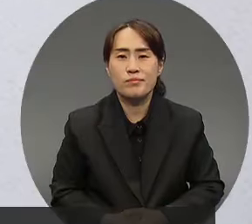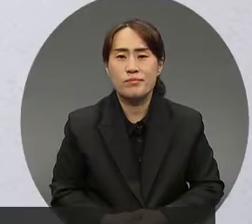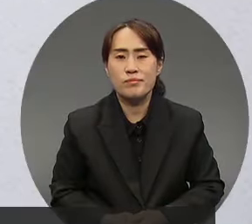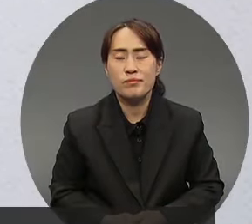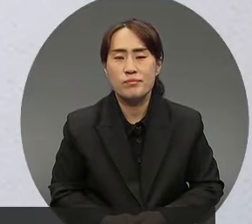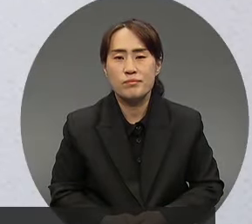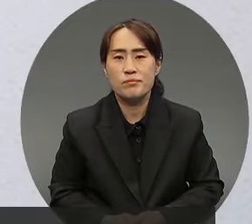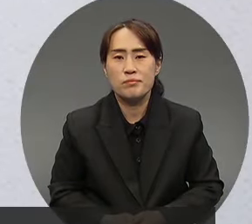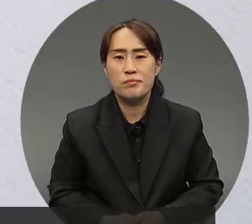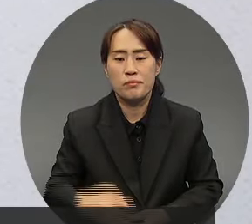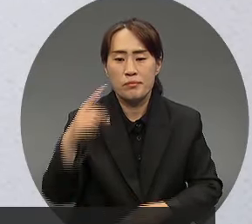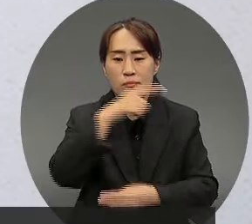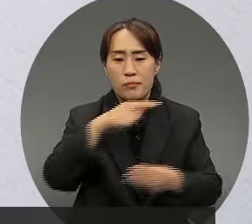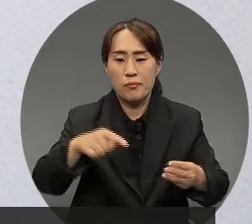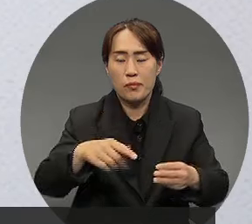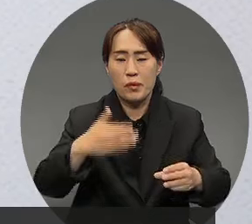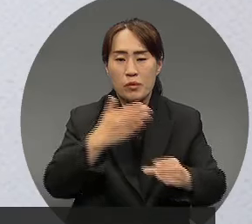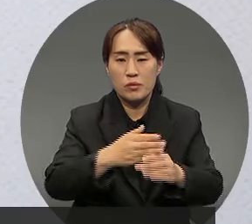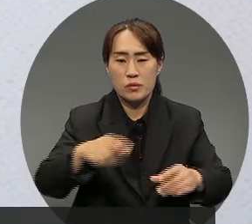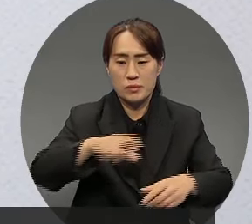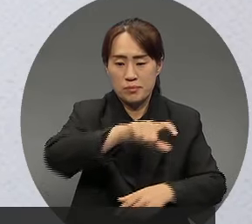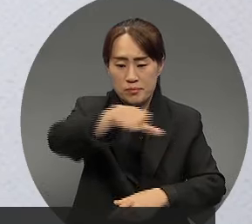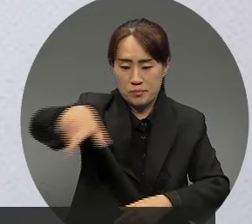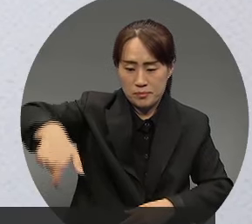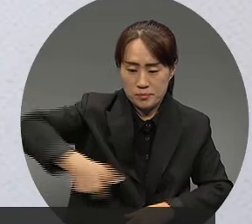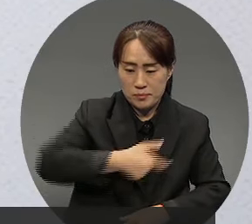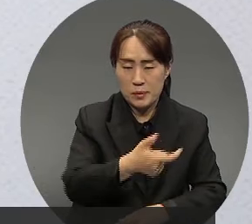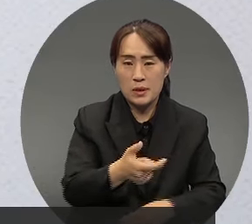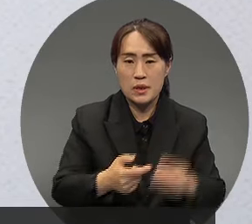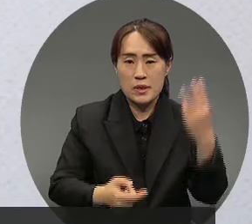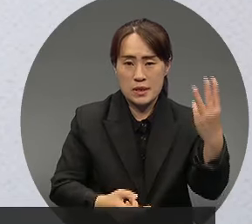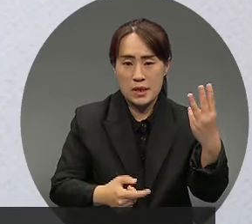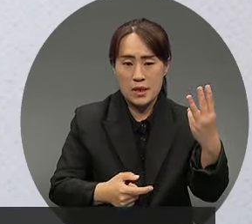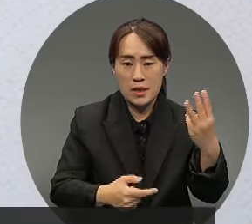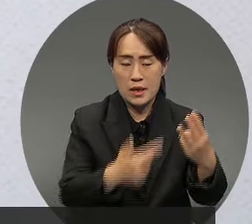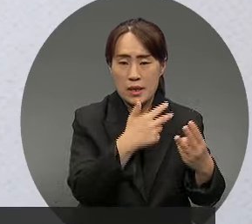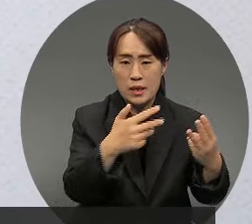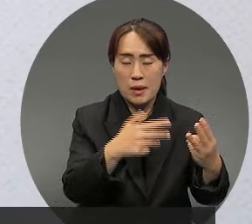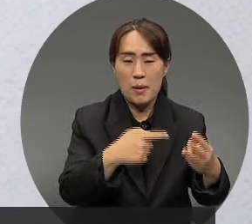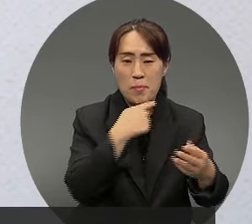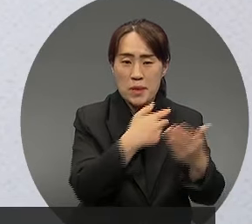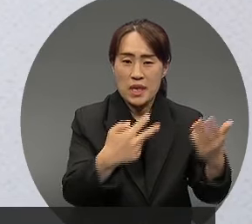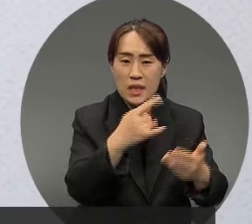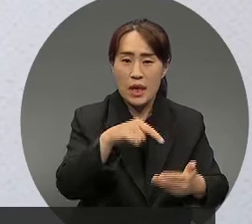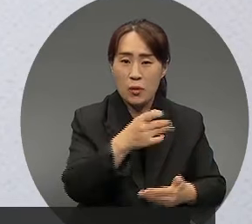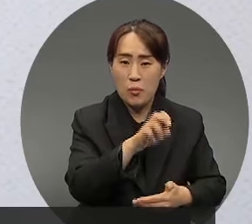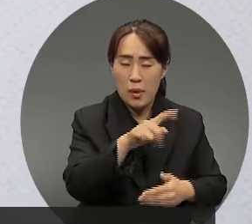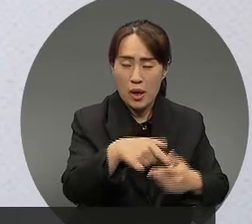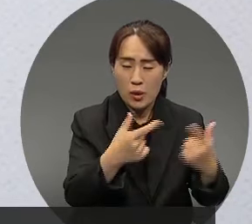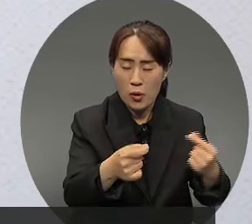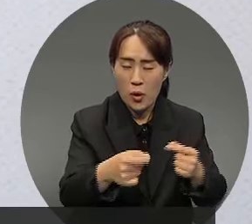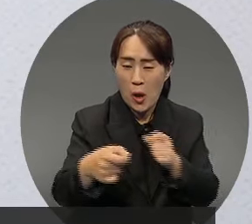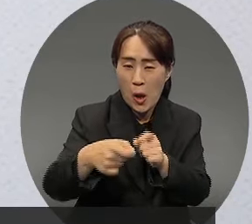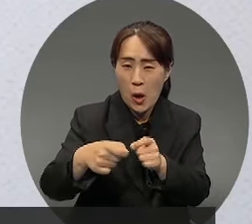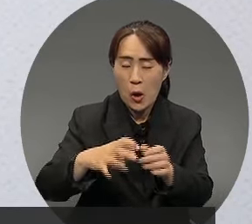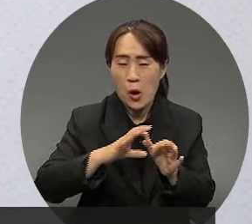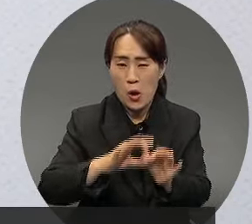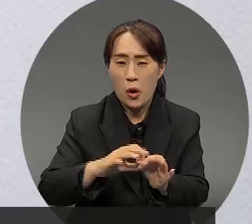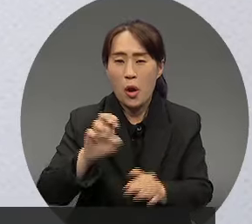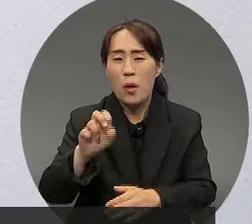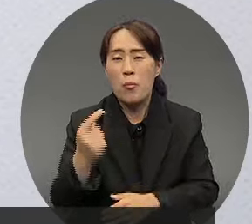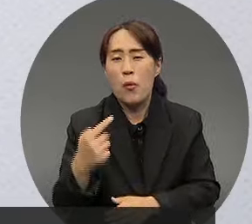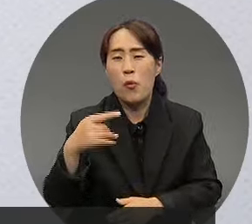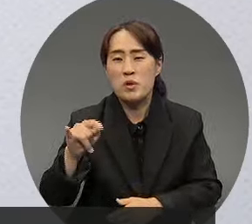취재했습니다 청주 중심을 원형으로 도는 세계 순환로 대동맥이 주변 지역을 있는 연결 도로들은 모세